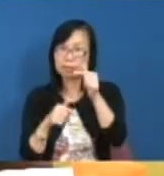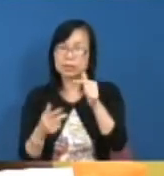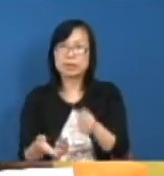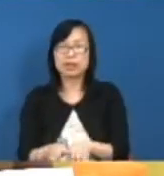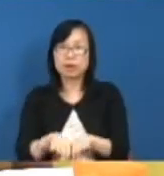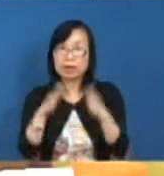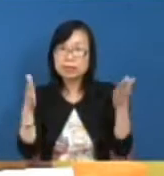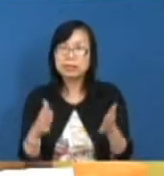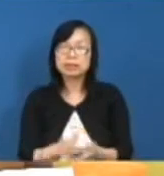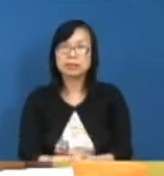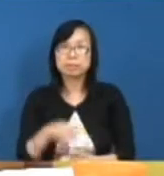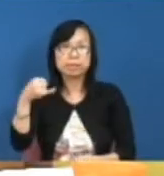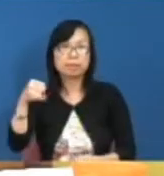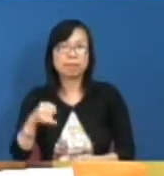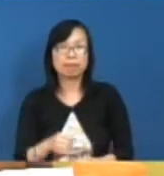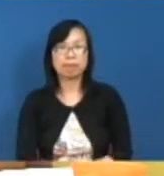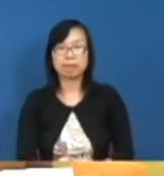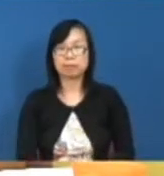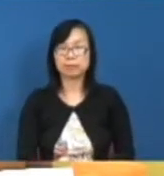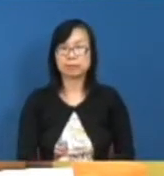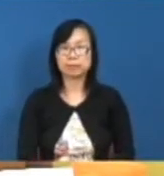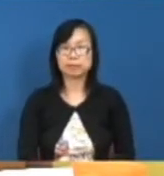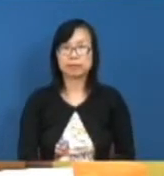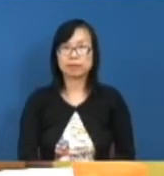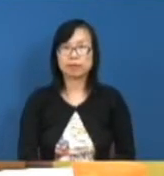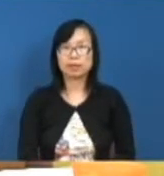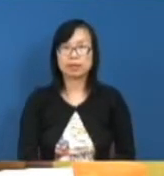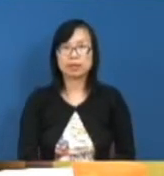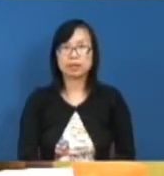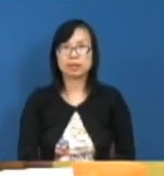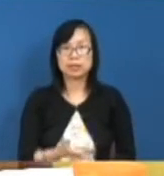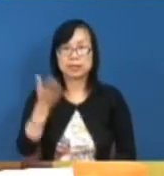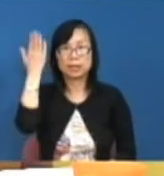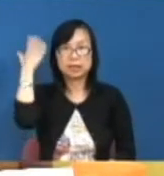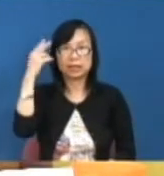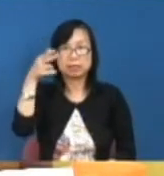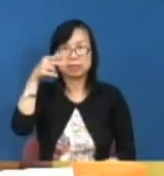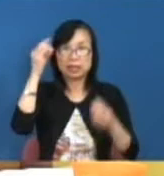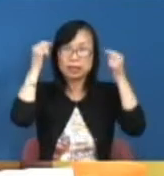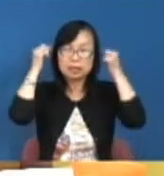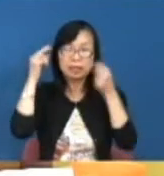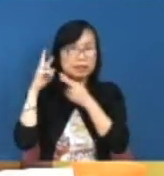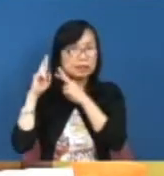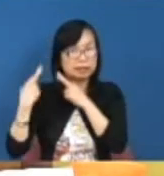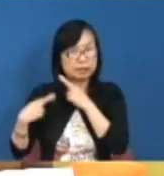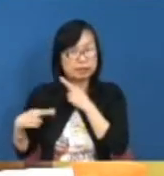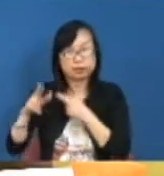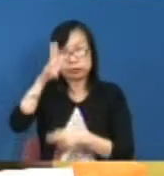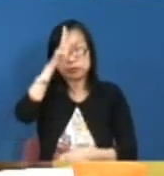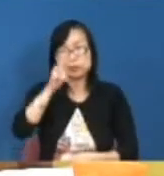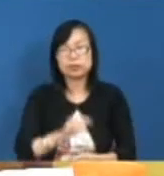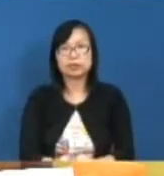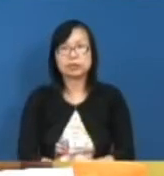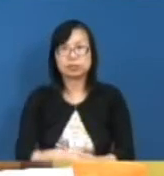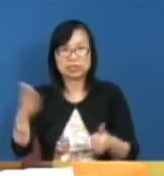一次起義唔到，你都知唔得噶啦，係咪啊？滿清政府對你哋咁好，係咪都冇殺曬你